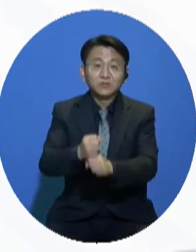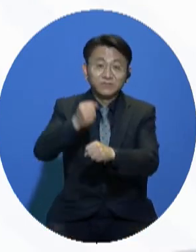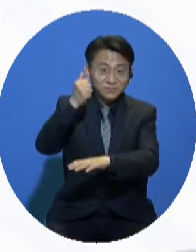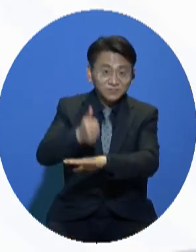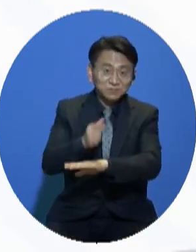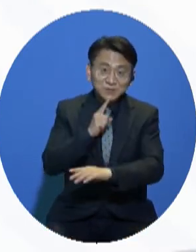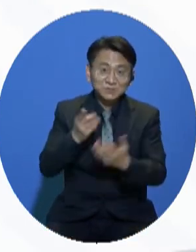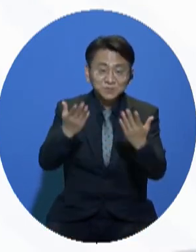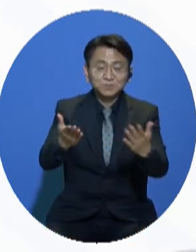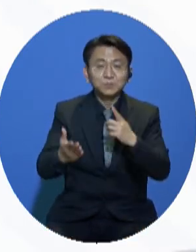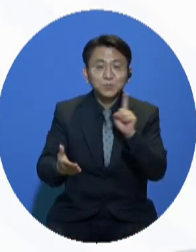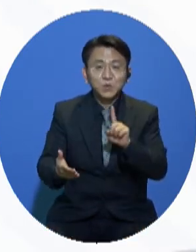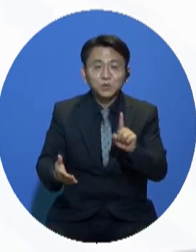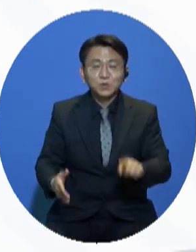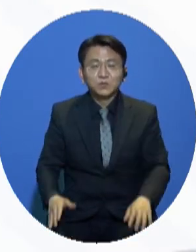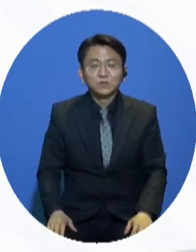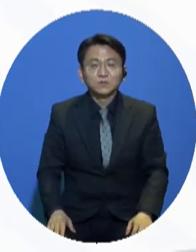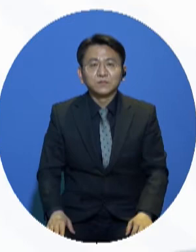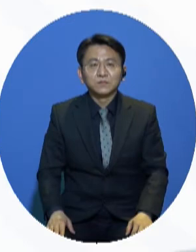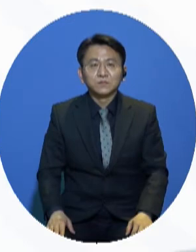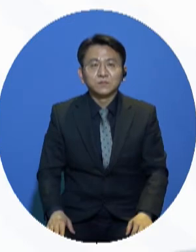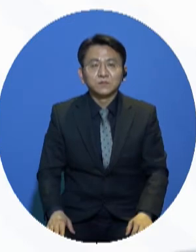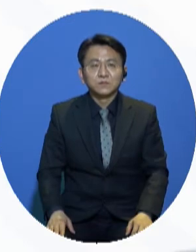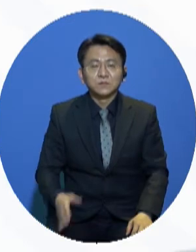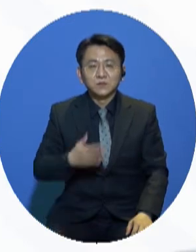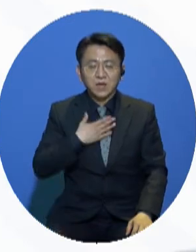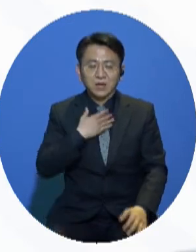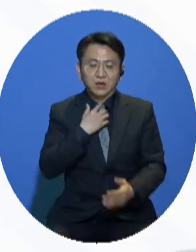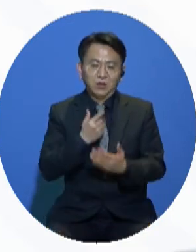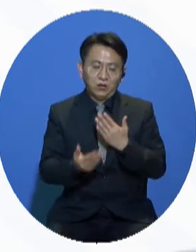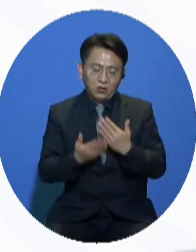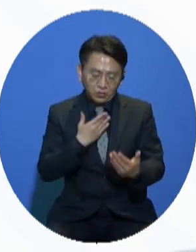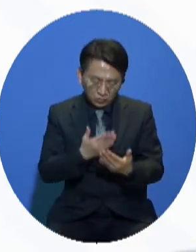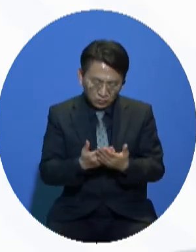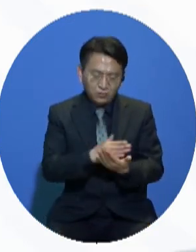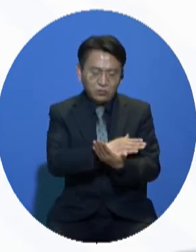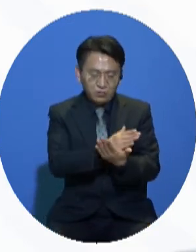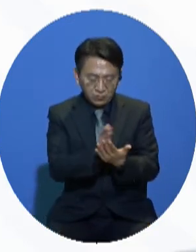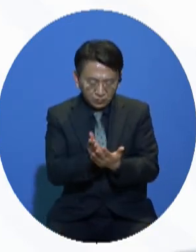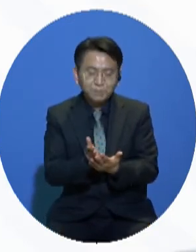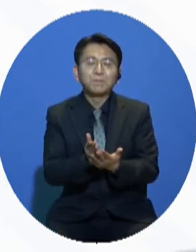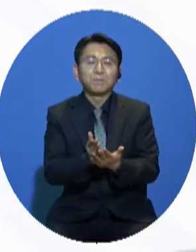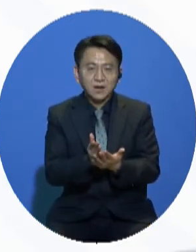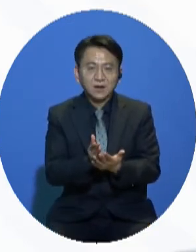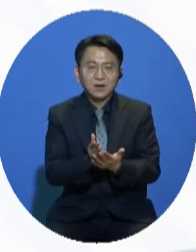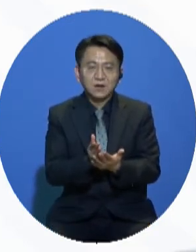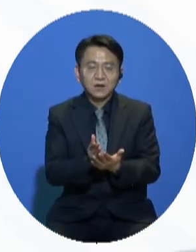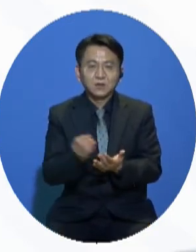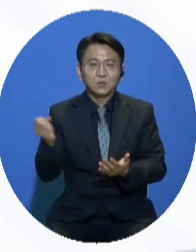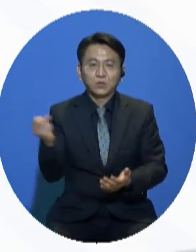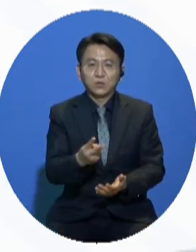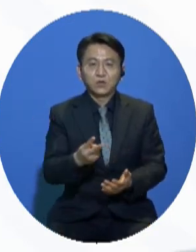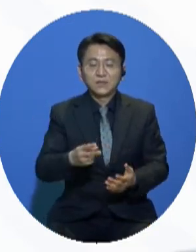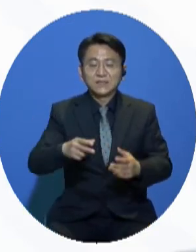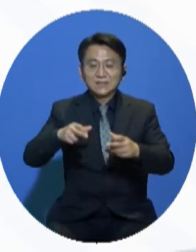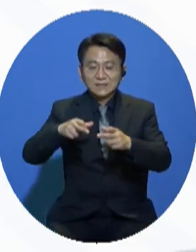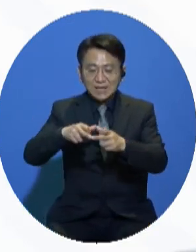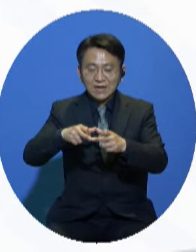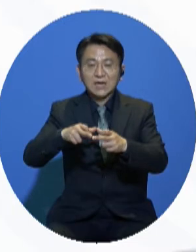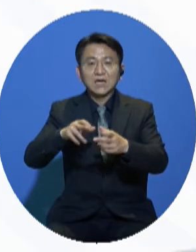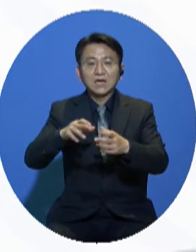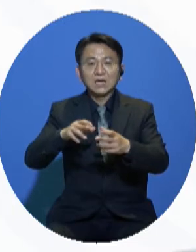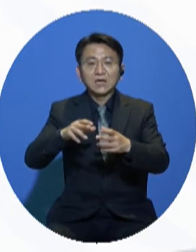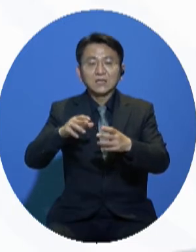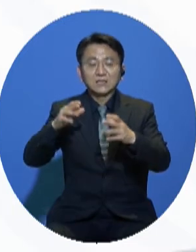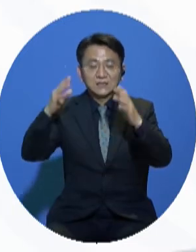great career. 말씀드리자면 저는 And, 물론 아주 and 훌륭한 I'm 선수로서의 aiming now 커리어를 to be the 즐겼습니다. first Paralympian 그리고 to go to the 최초로 Winter Olympics. 패럴림피언, 하계